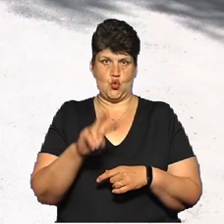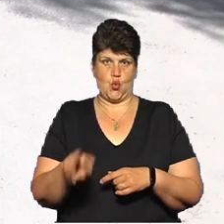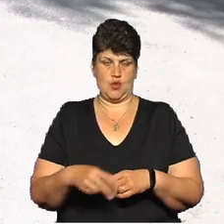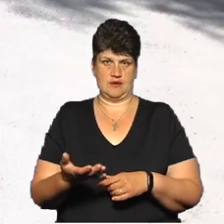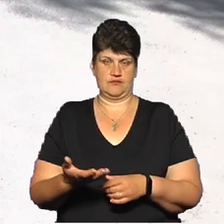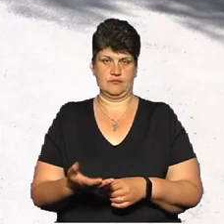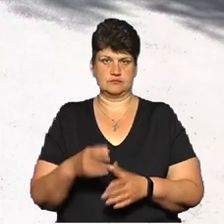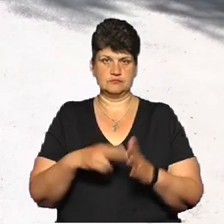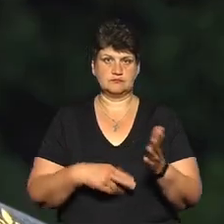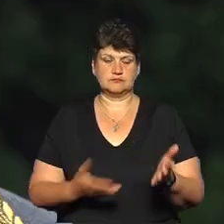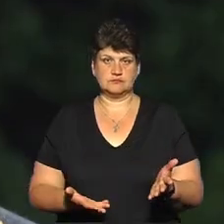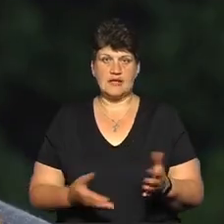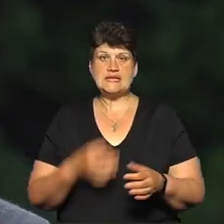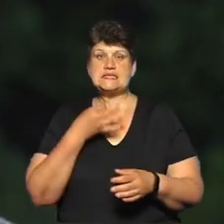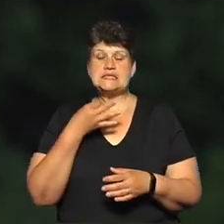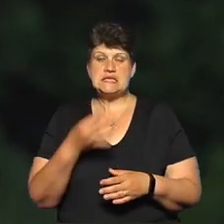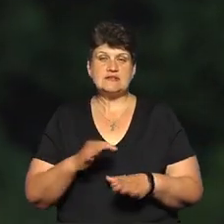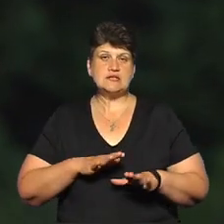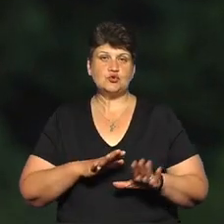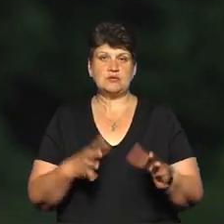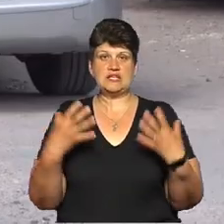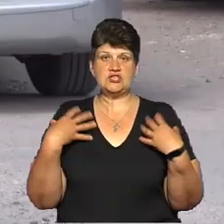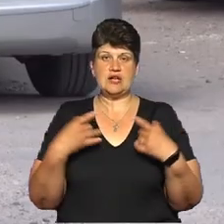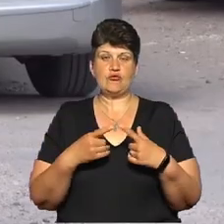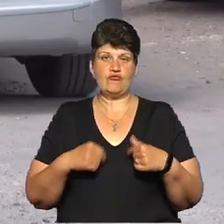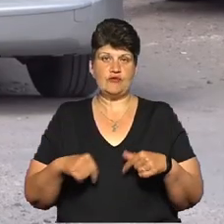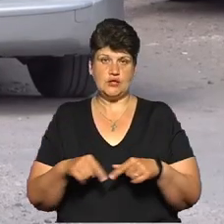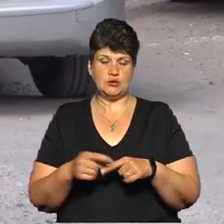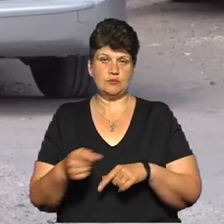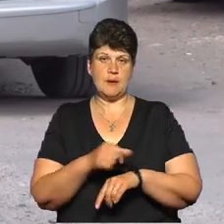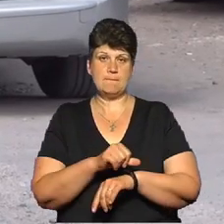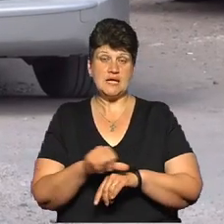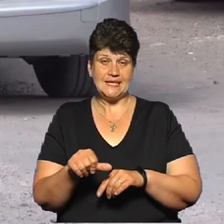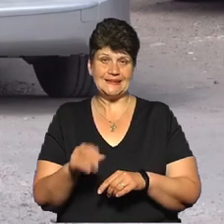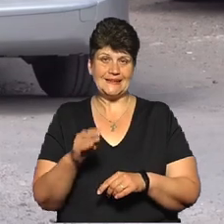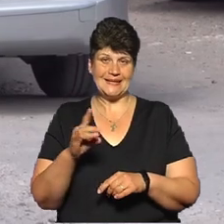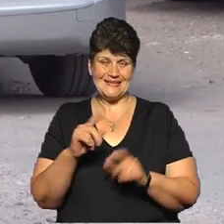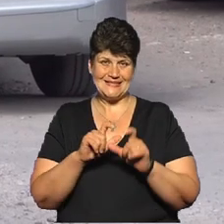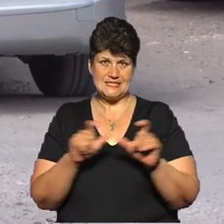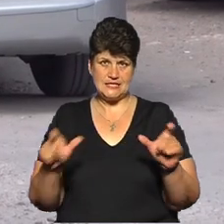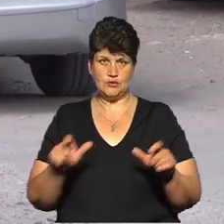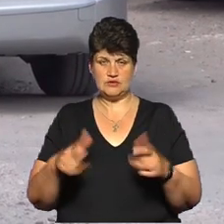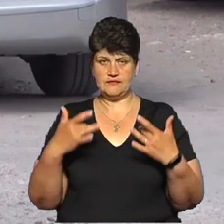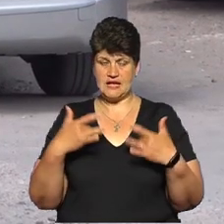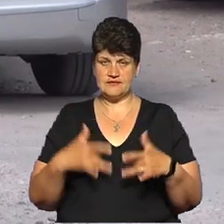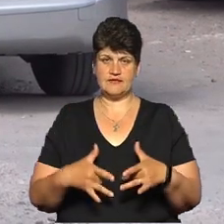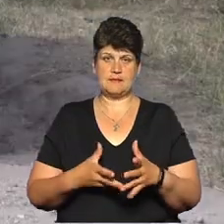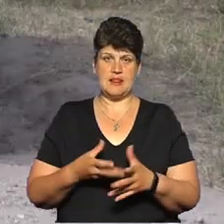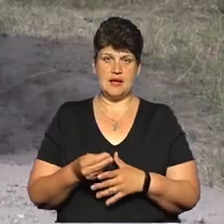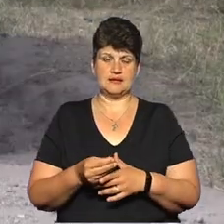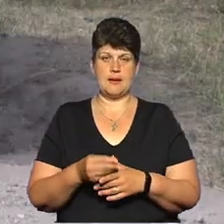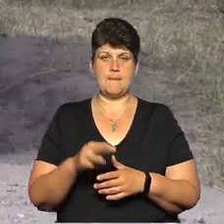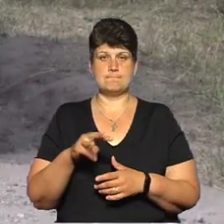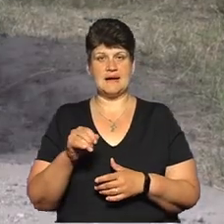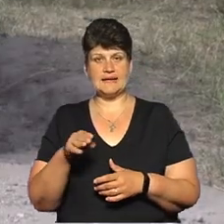заступник начальника відділу Тернопільської митниці Андрій Северин, під час дії нульового розмитнення громадяни звільняються від сплати мита, ПДВ та акцизу.